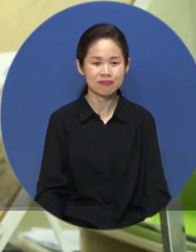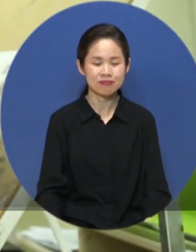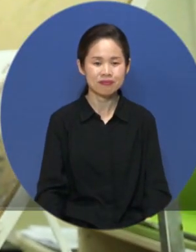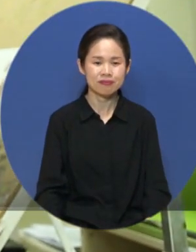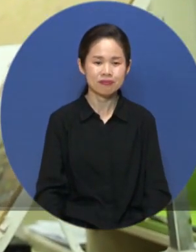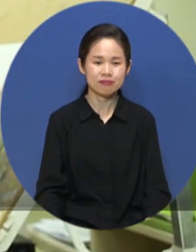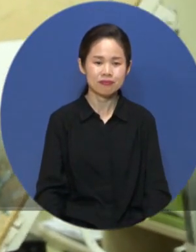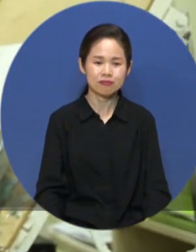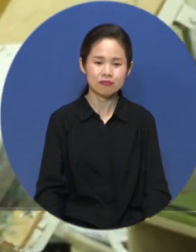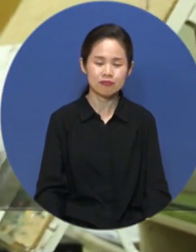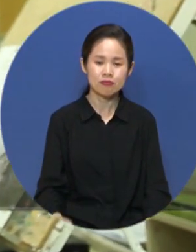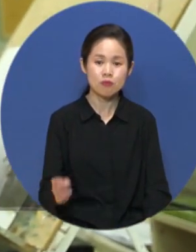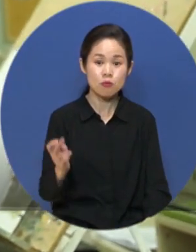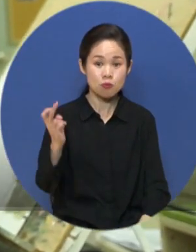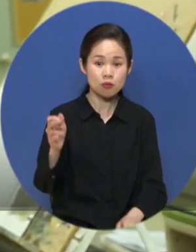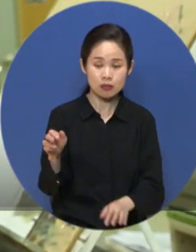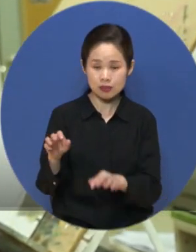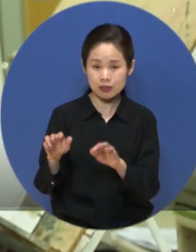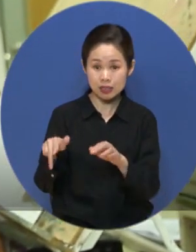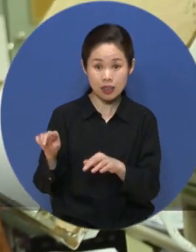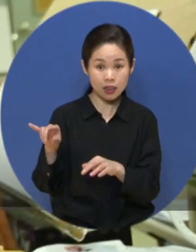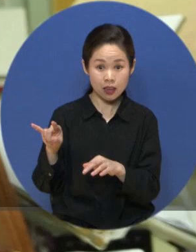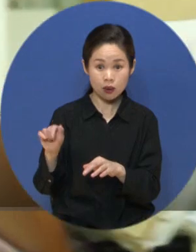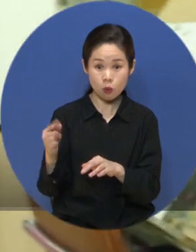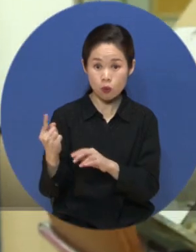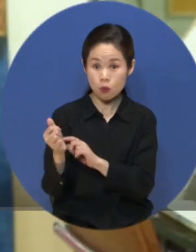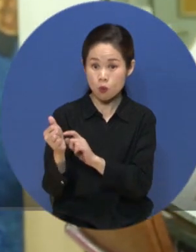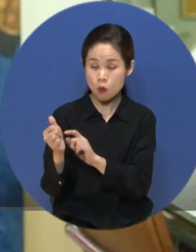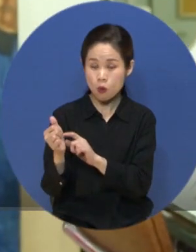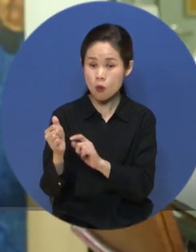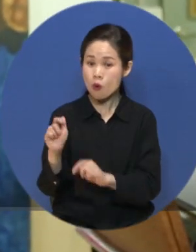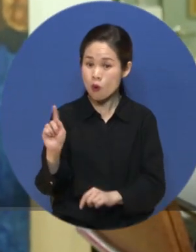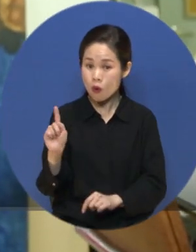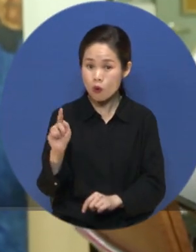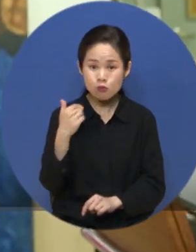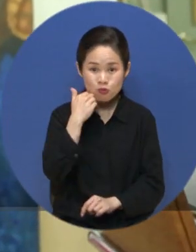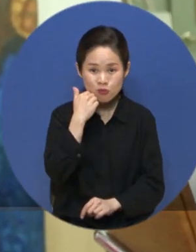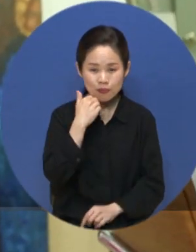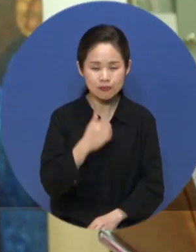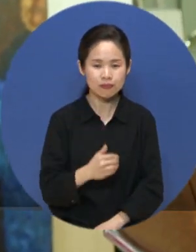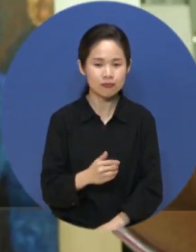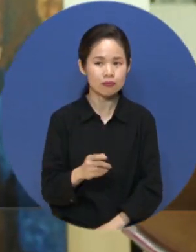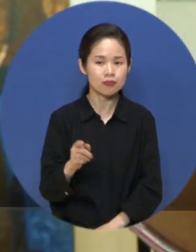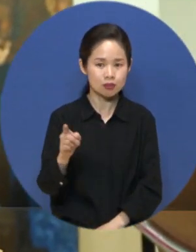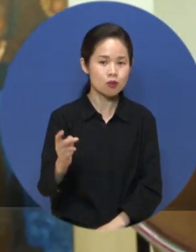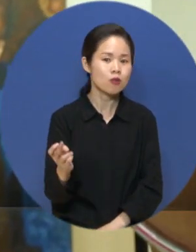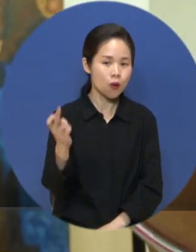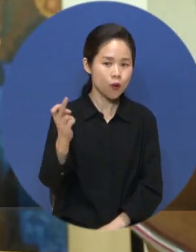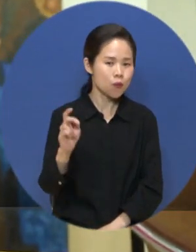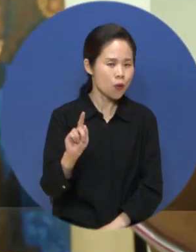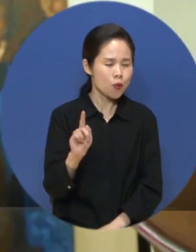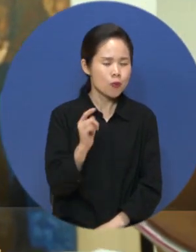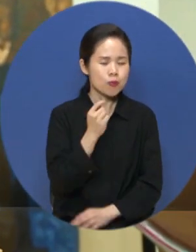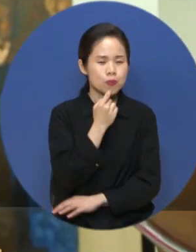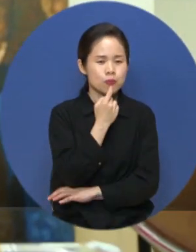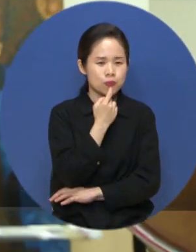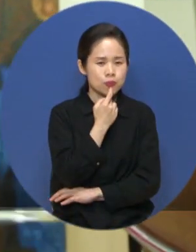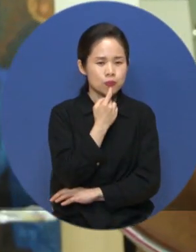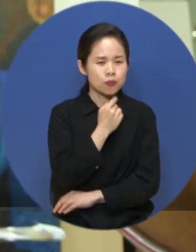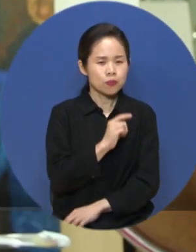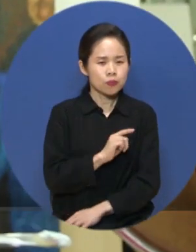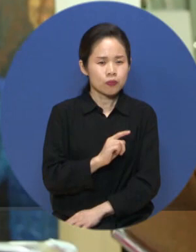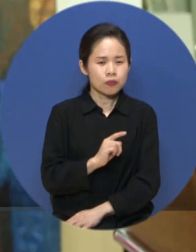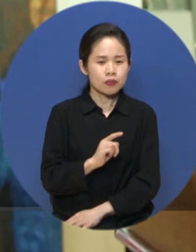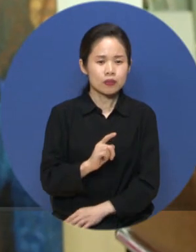김재호 화가님은 어떤 사람이세요? 재호 형 같은 경우는요. 되게 좀 뭐라 해야 될지 모르겠지만요.